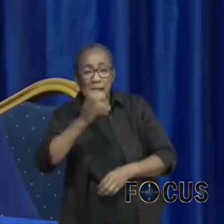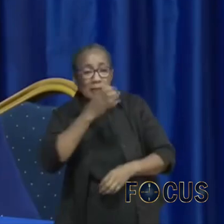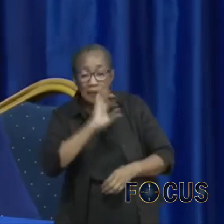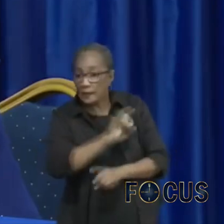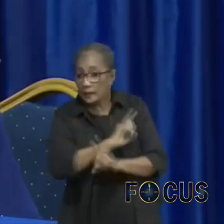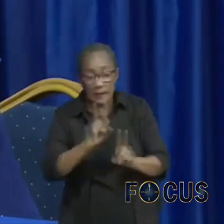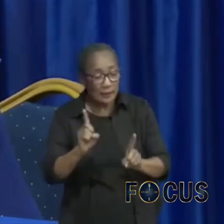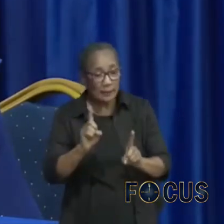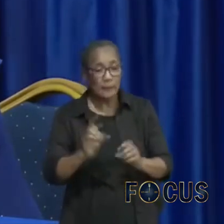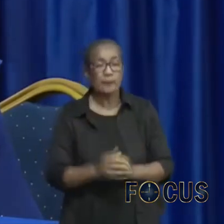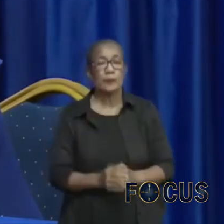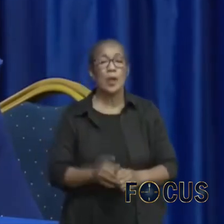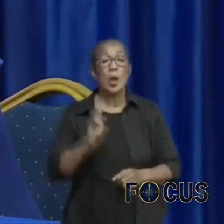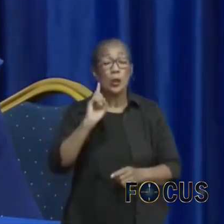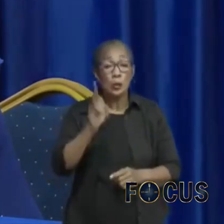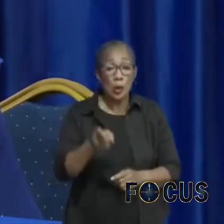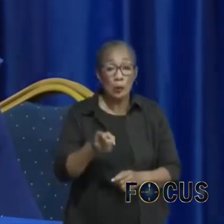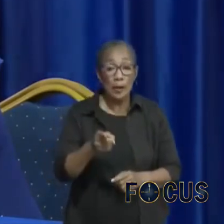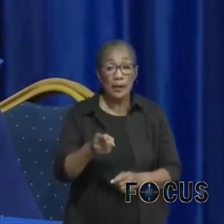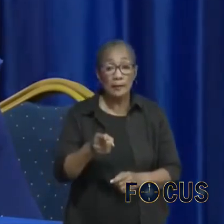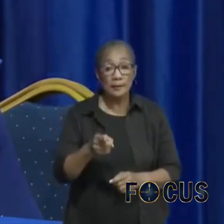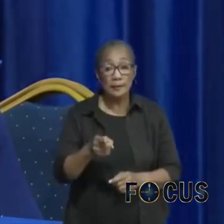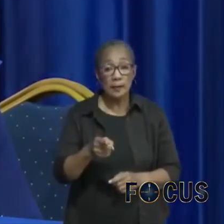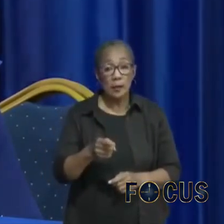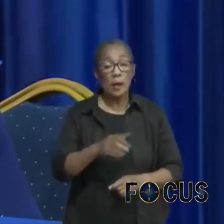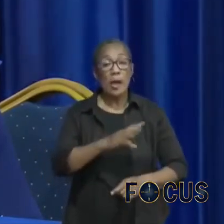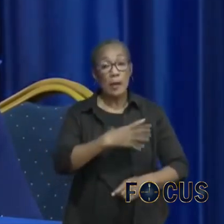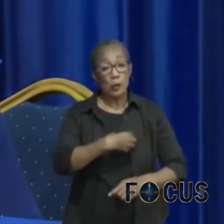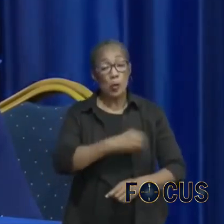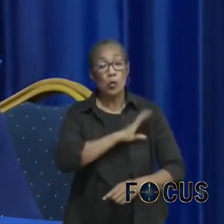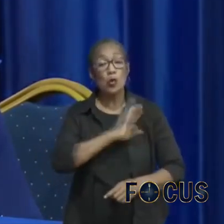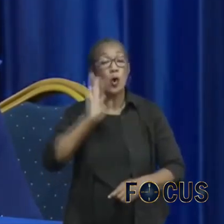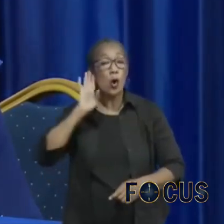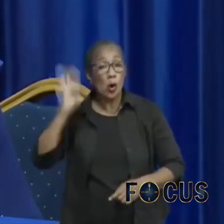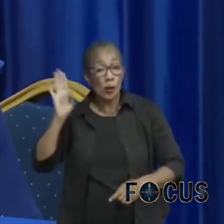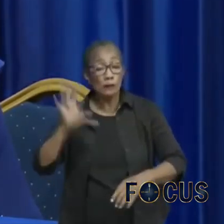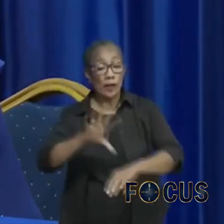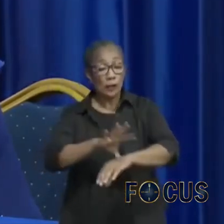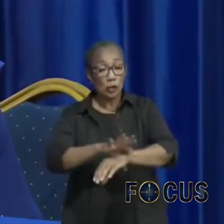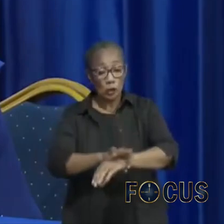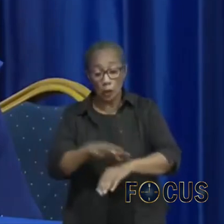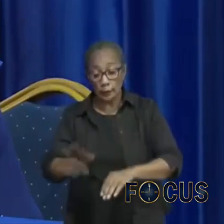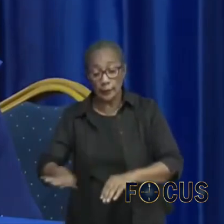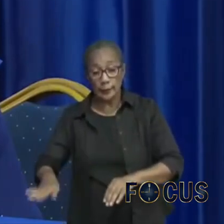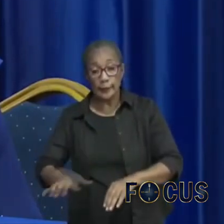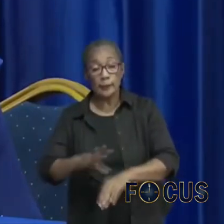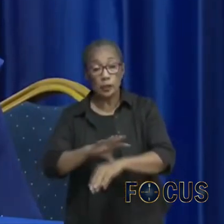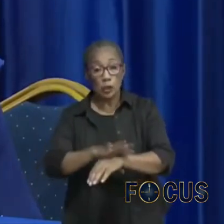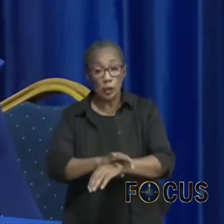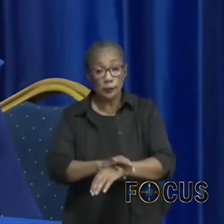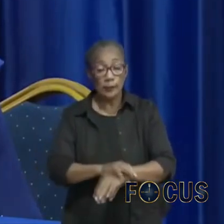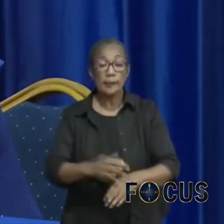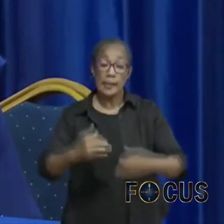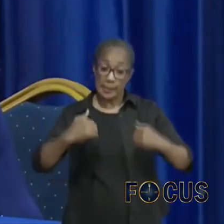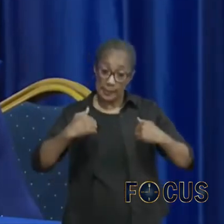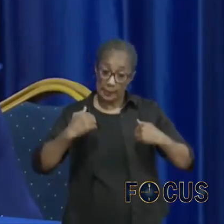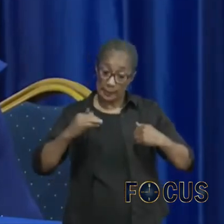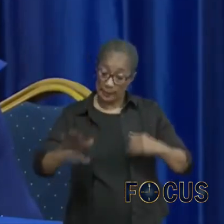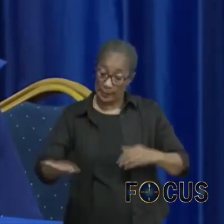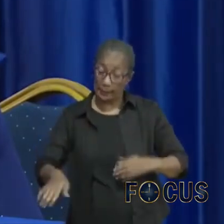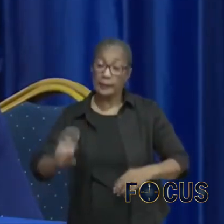Dus nogmaals, u hebt ook net de kinderarts gehoord. De kinderen kunnen naar school.